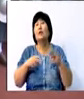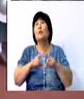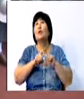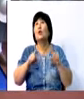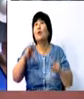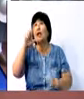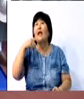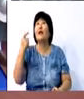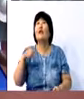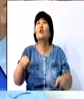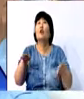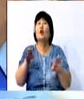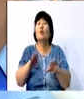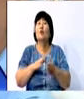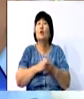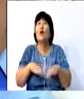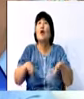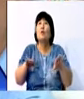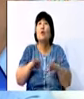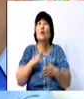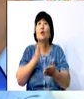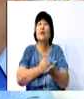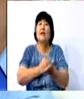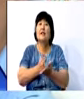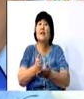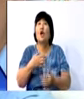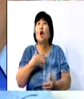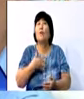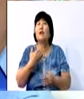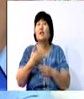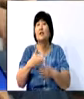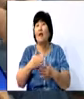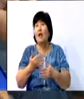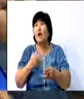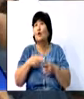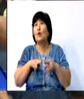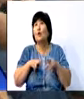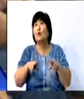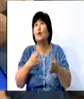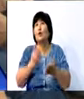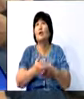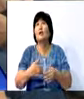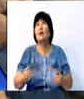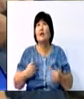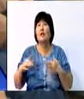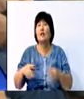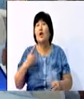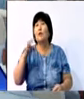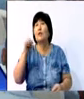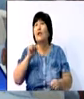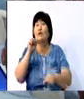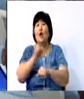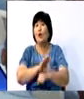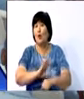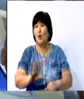ел экономикасын бір тұтас жүйесін біріктіріп тұрған стратегиялық маңызы зор сала. Шойын жолдың бойындағы қызу тірлік бір сәтте